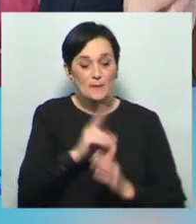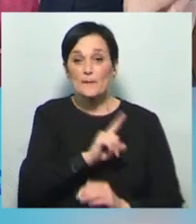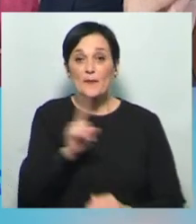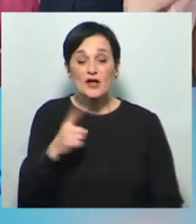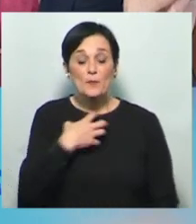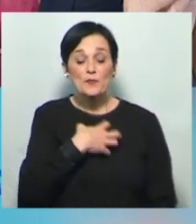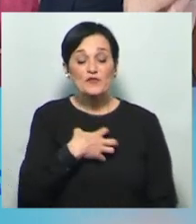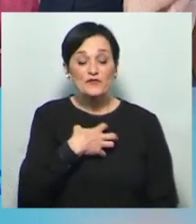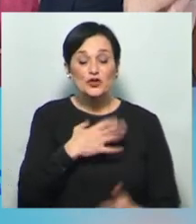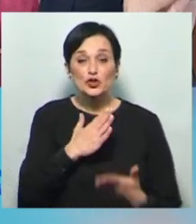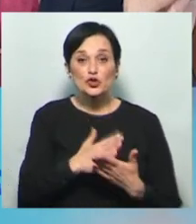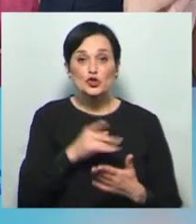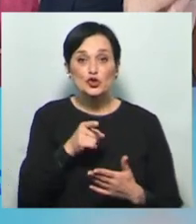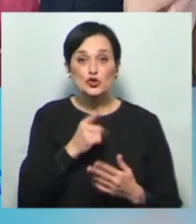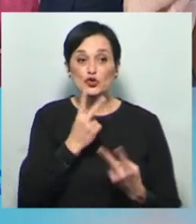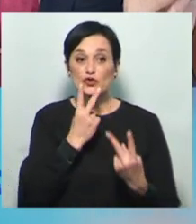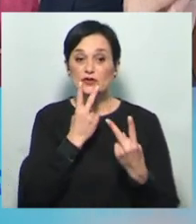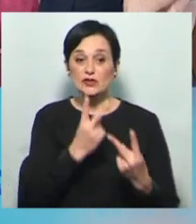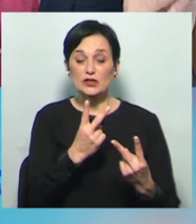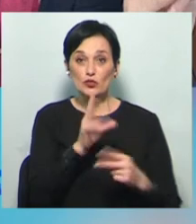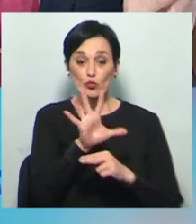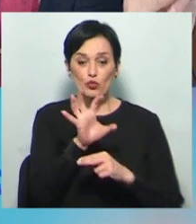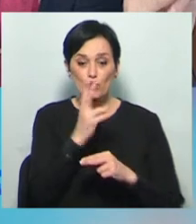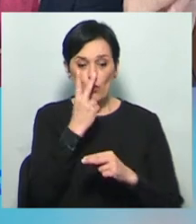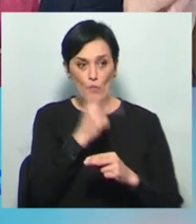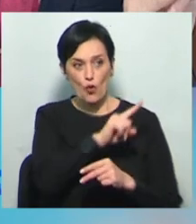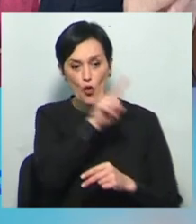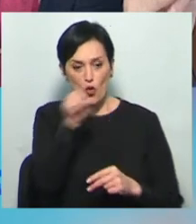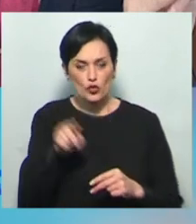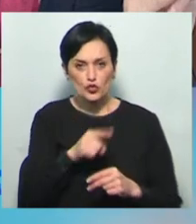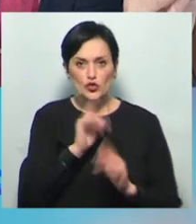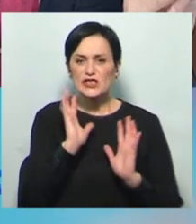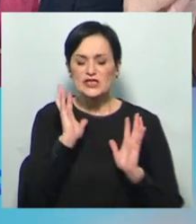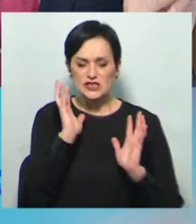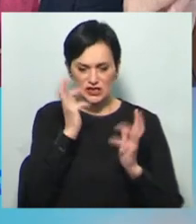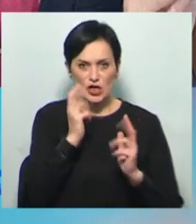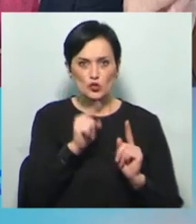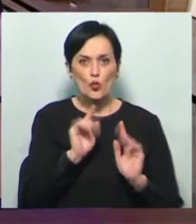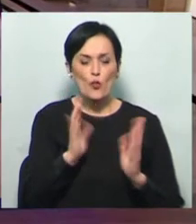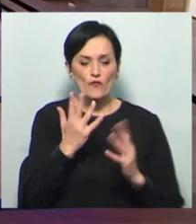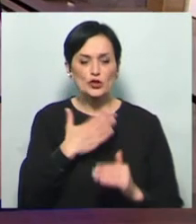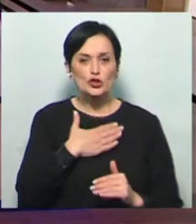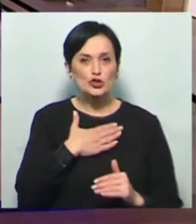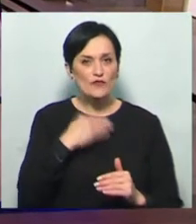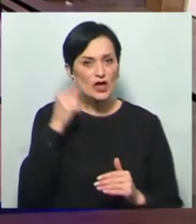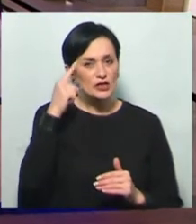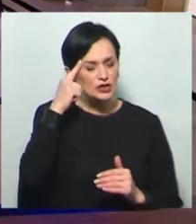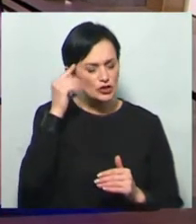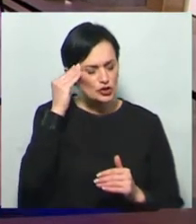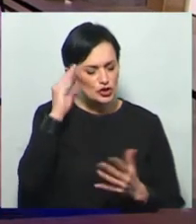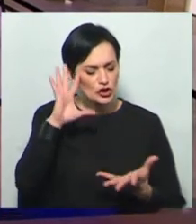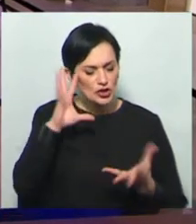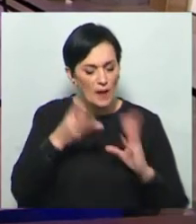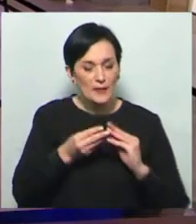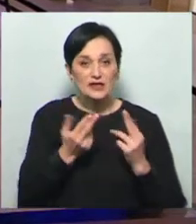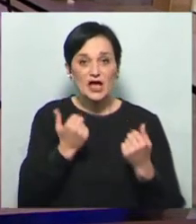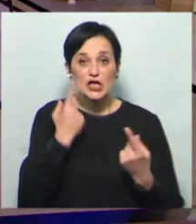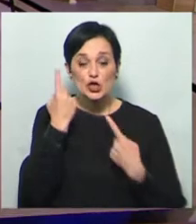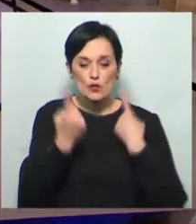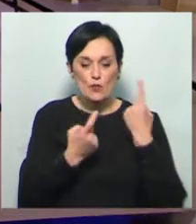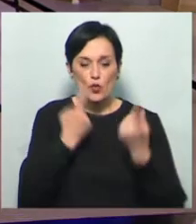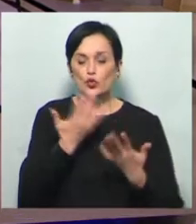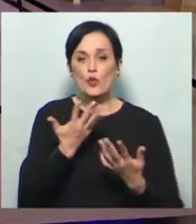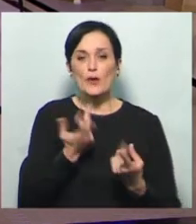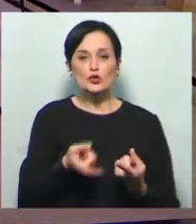მნიშვნელოვანი იმიტომ, რომ ის გამოხატავს ძალიან სერიოზული მოვლენის შესახებ ჩვენ შთაბეჭდილებას და ინფორმაციას,